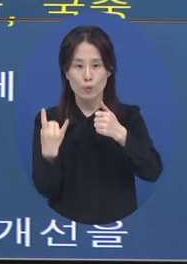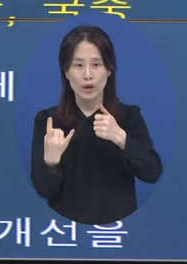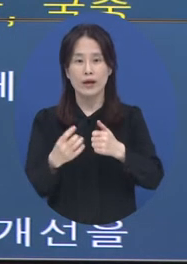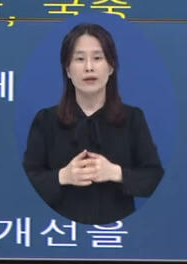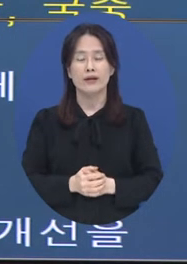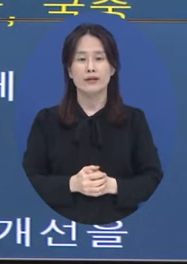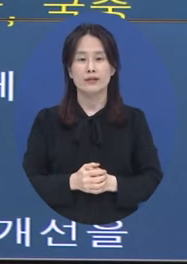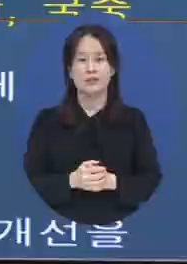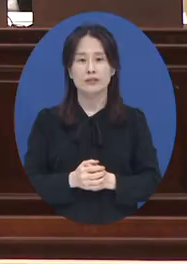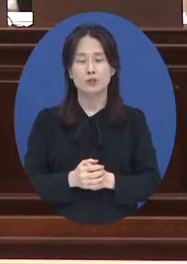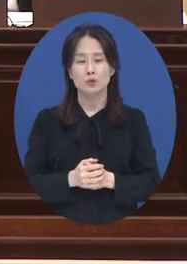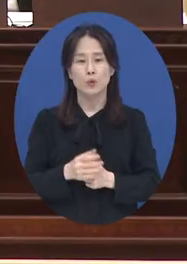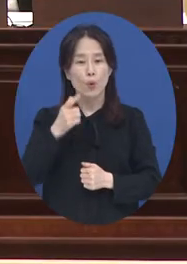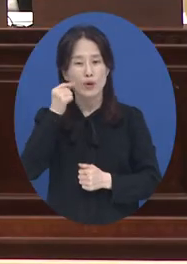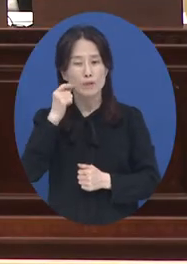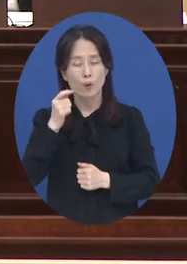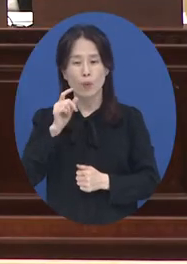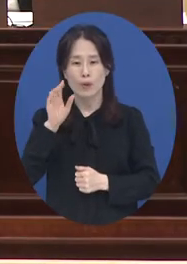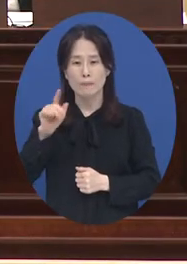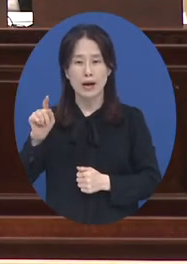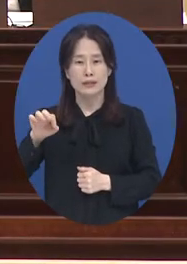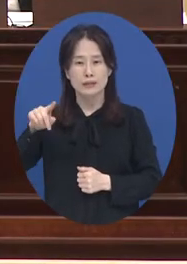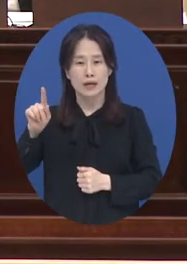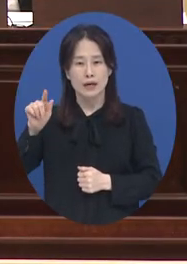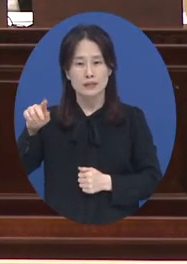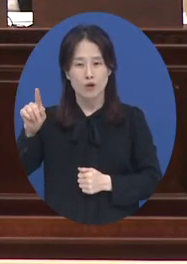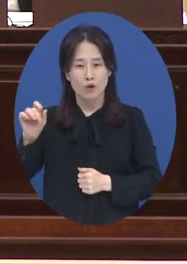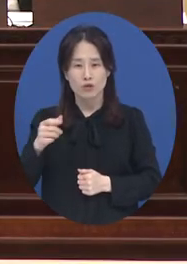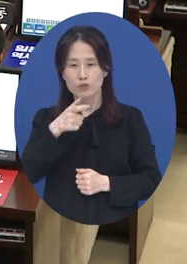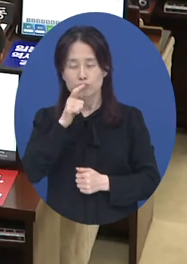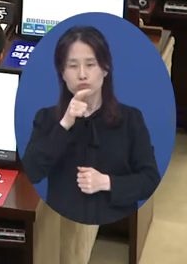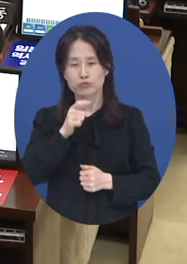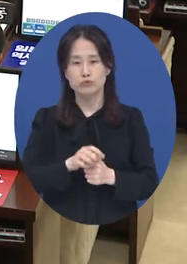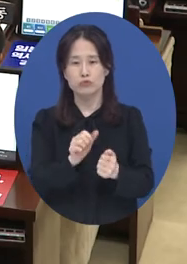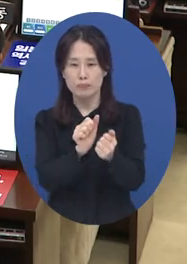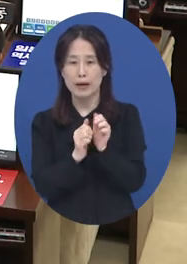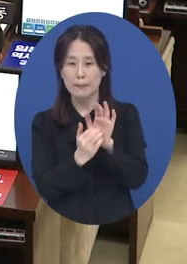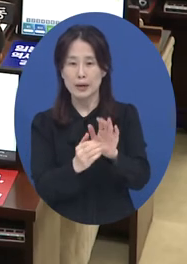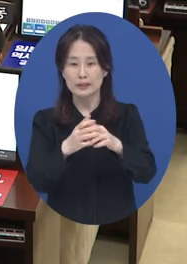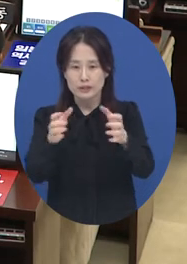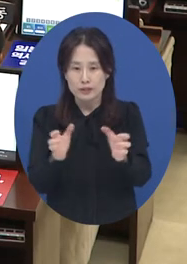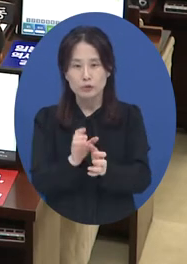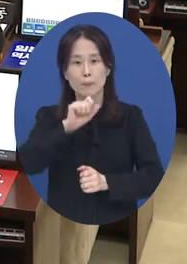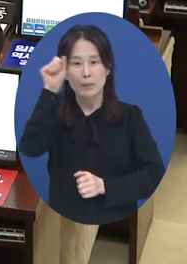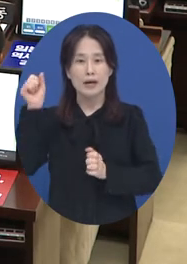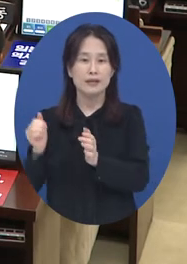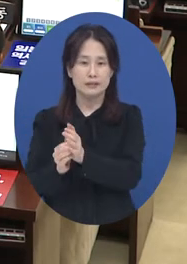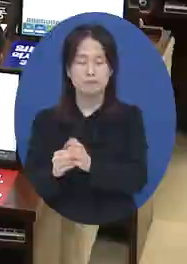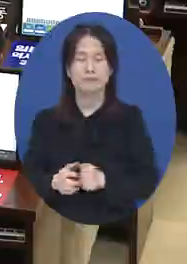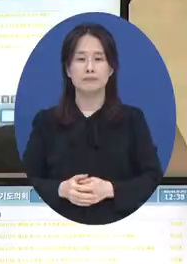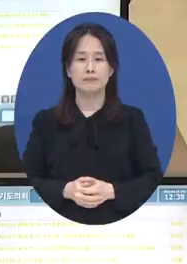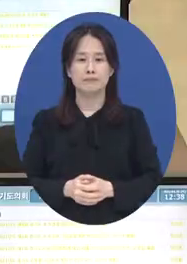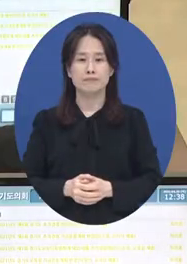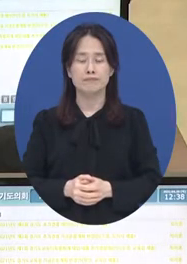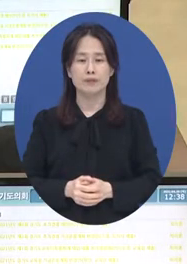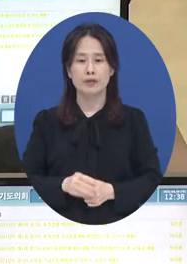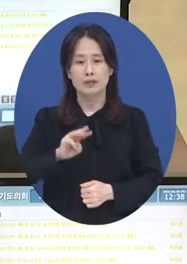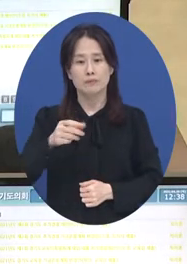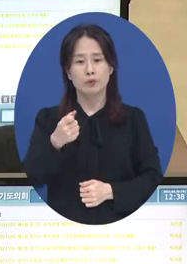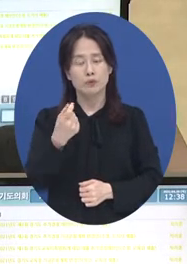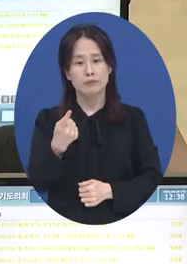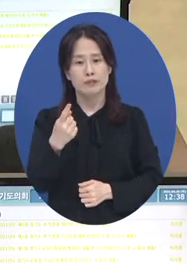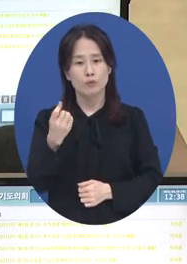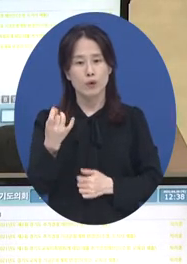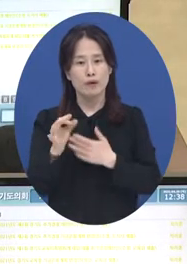조례안 경우 도입해 일본 후쿠시마 방사성 오염수 방류 대행 특별위원회 구성결의안 텍 통과되었습니다 제